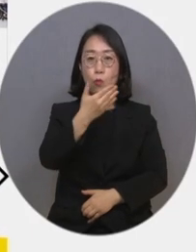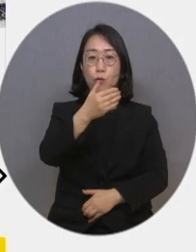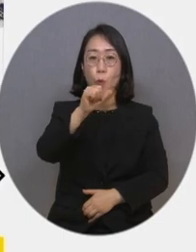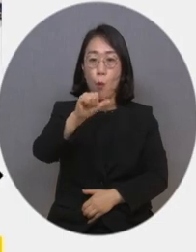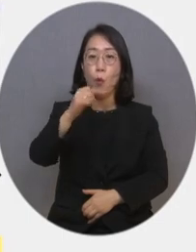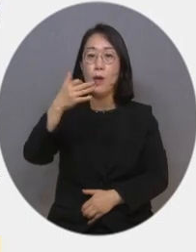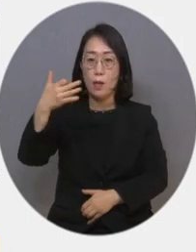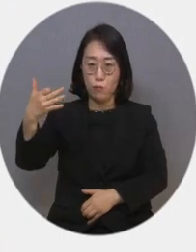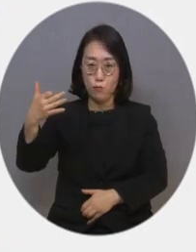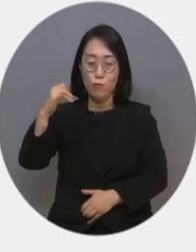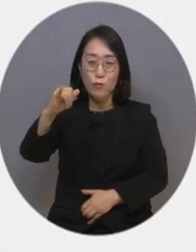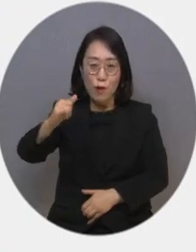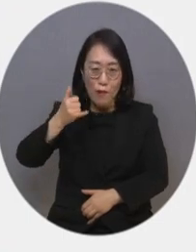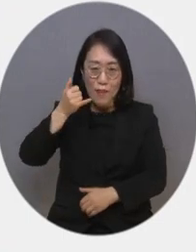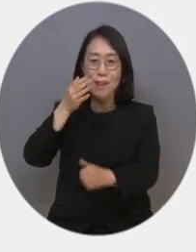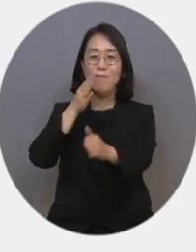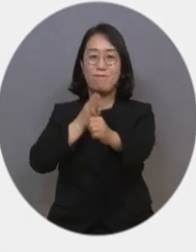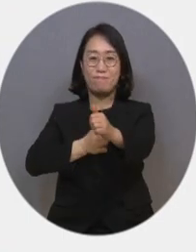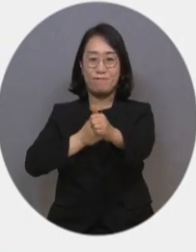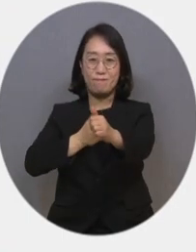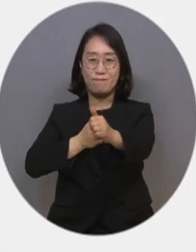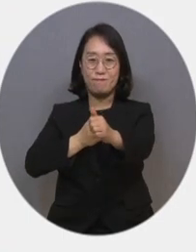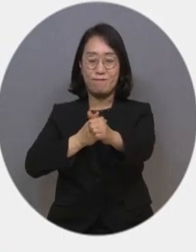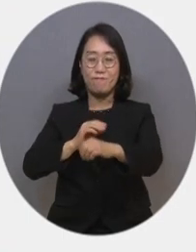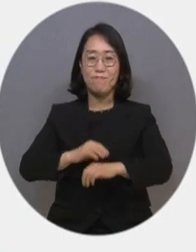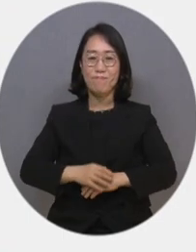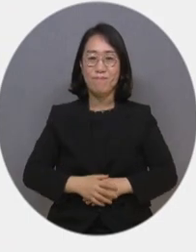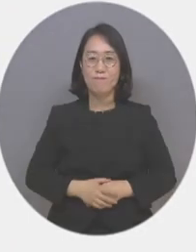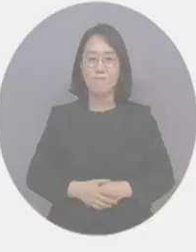02-2655-9519로 많은 제보 바랍니다